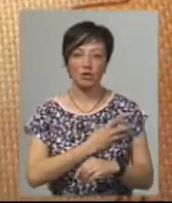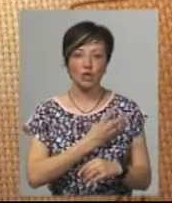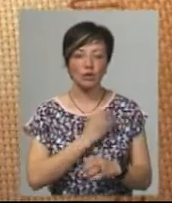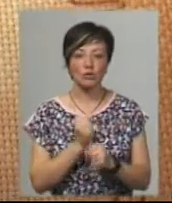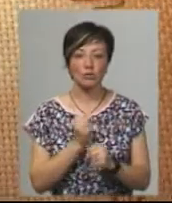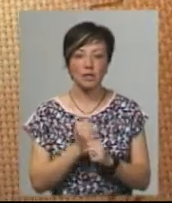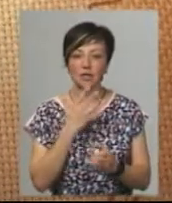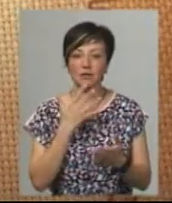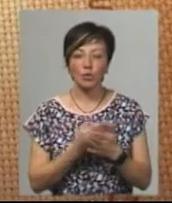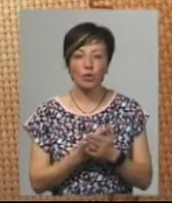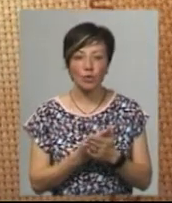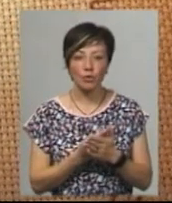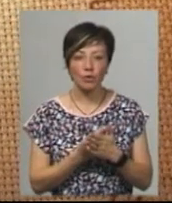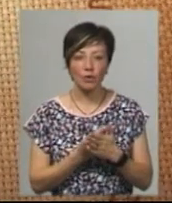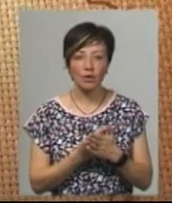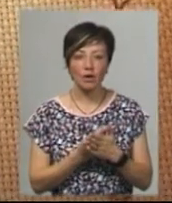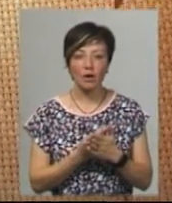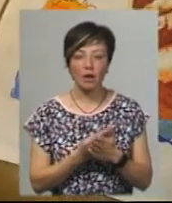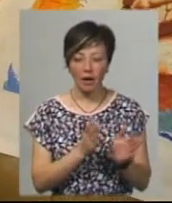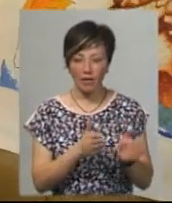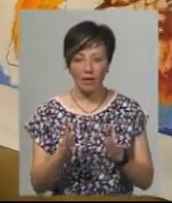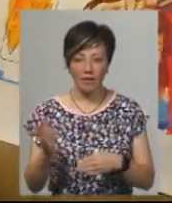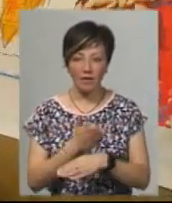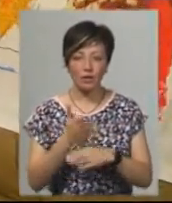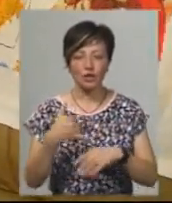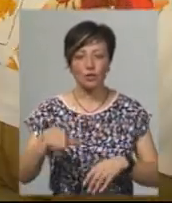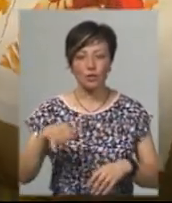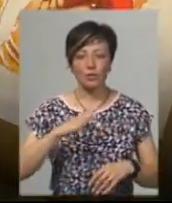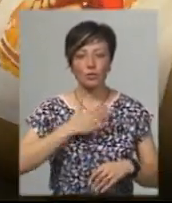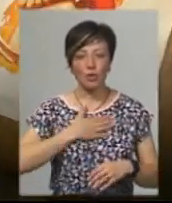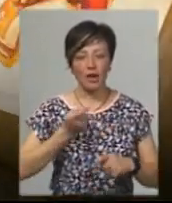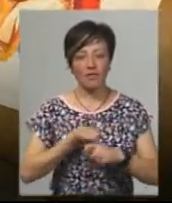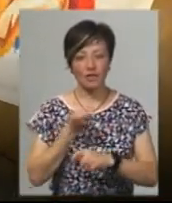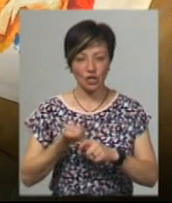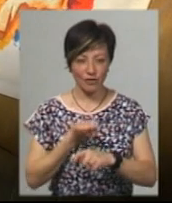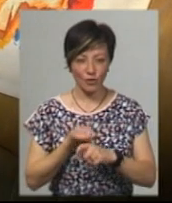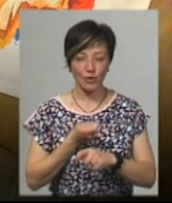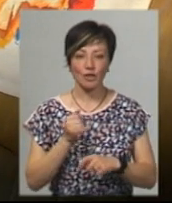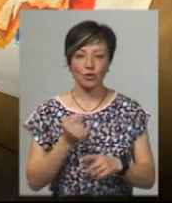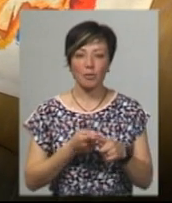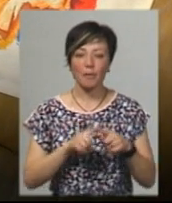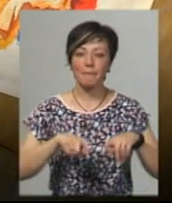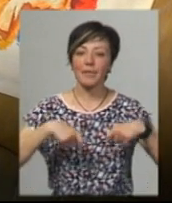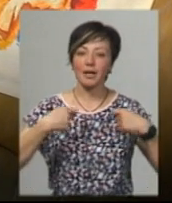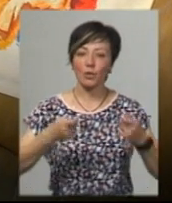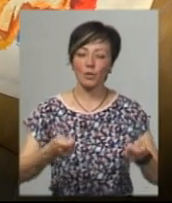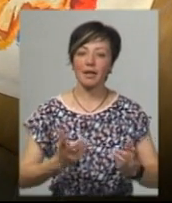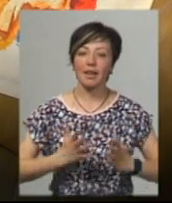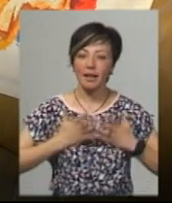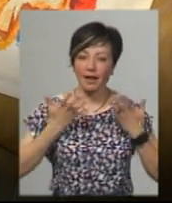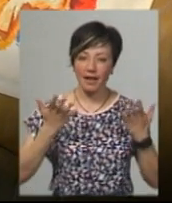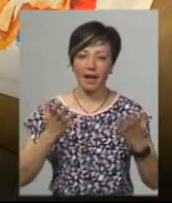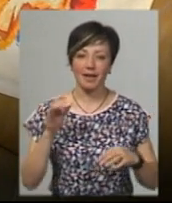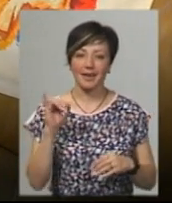зробити свою власну лінію сумок з моєю вишивкою, і щоб вони приносили і